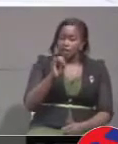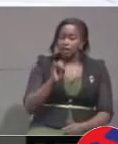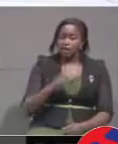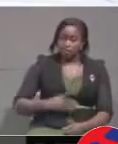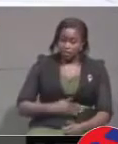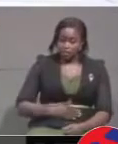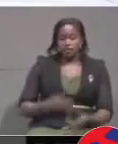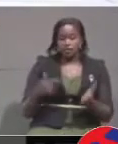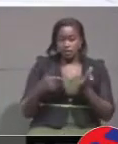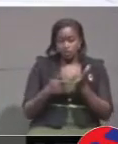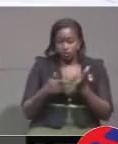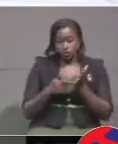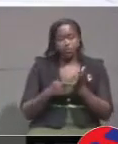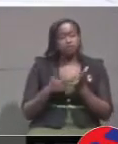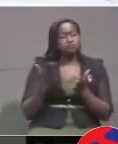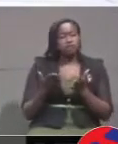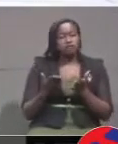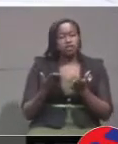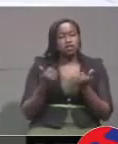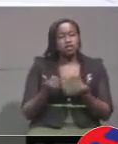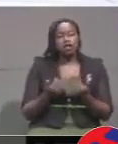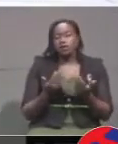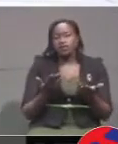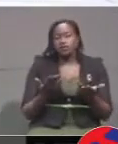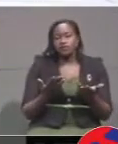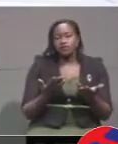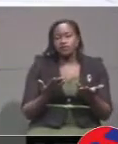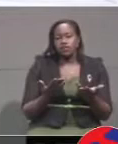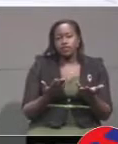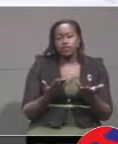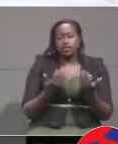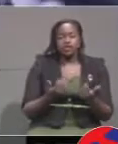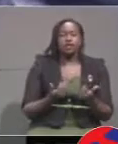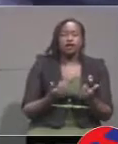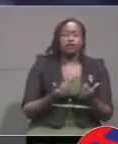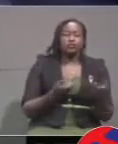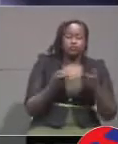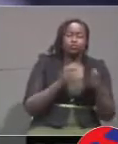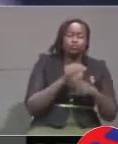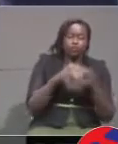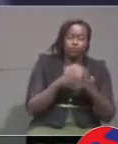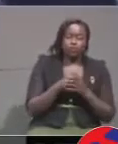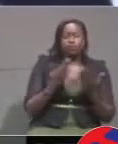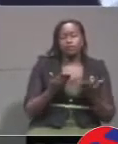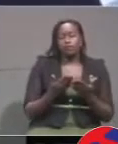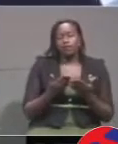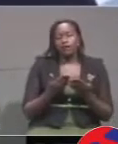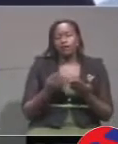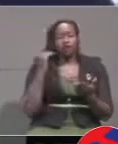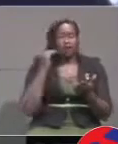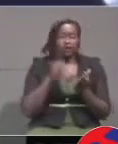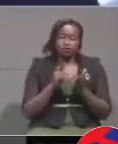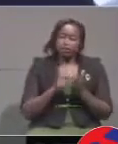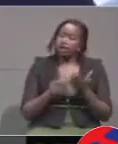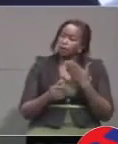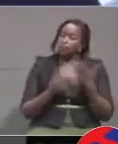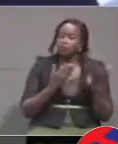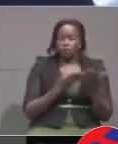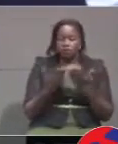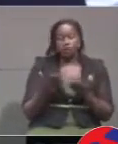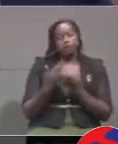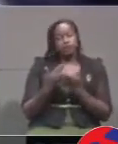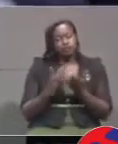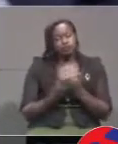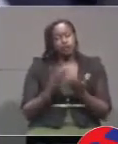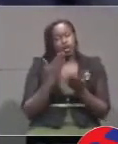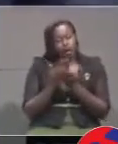gubate makoko kuguru. Wantinda. Ila kazi. To jukira kumacha emoto ya tomera ekipande kya mafuta obaga shera